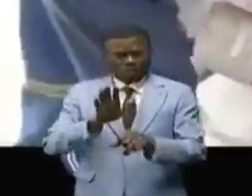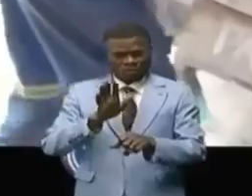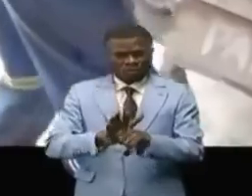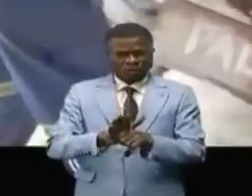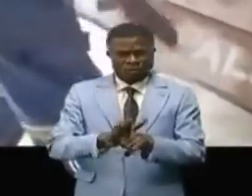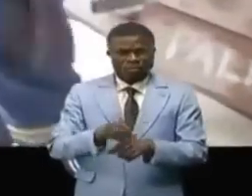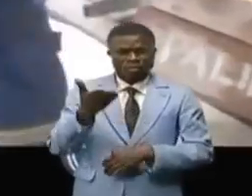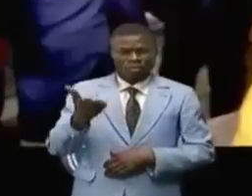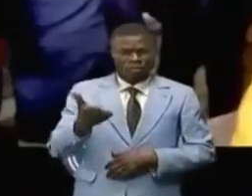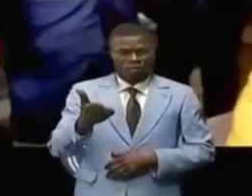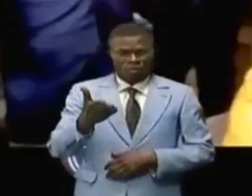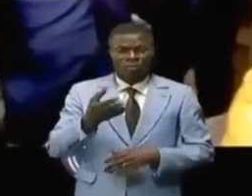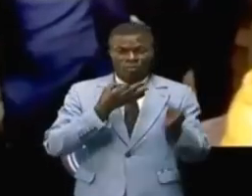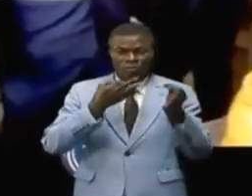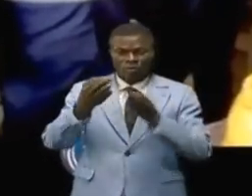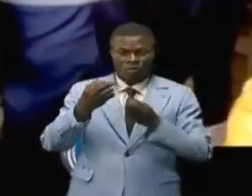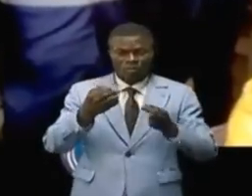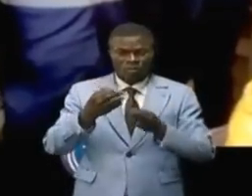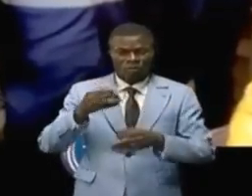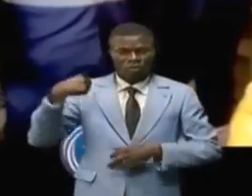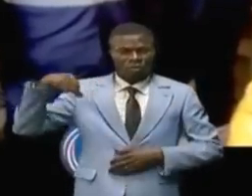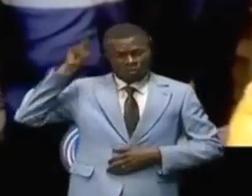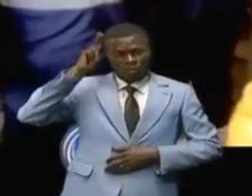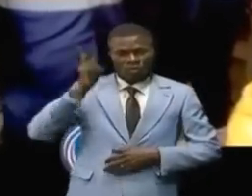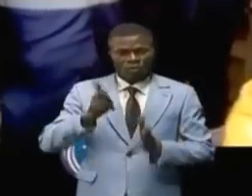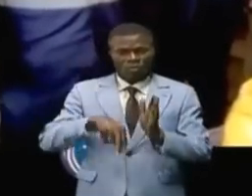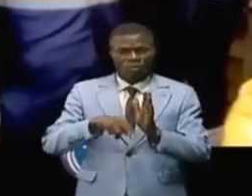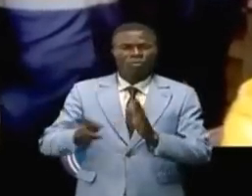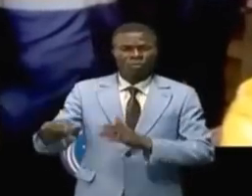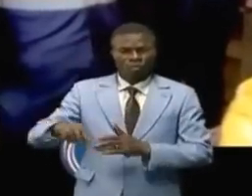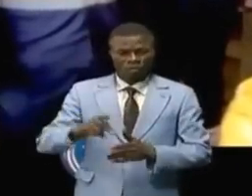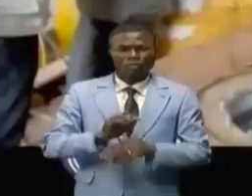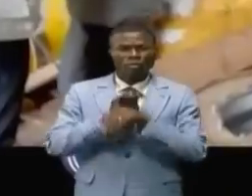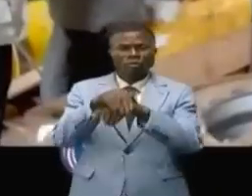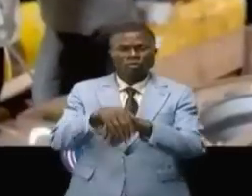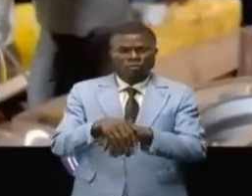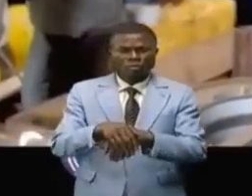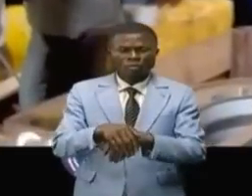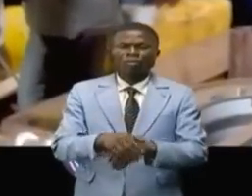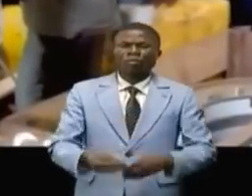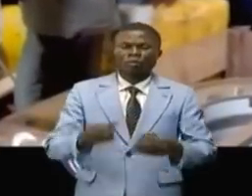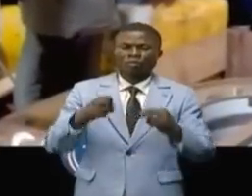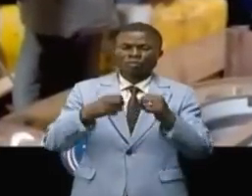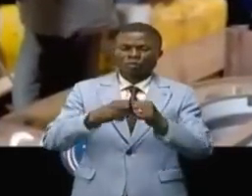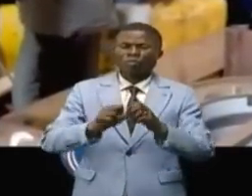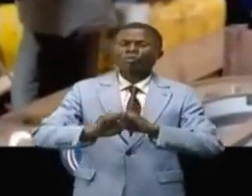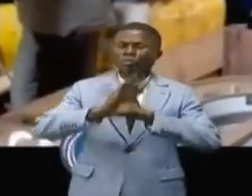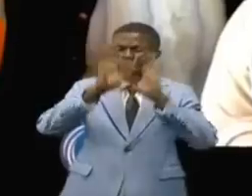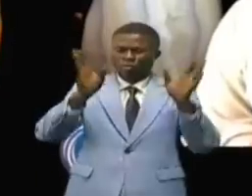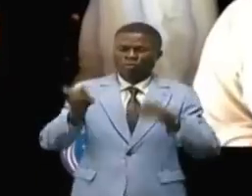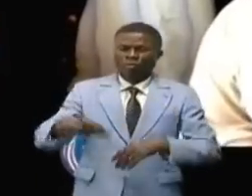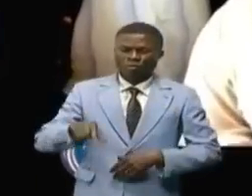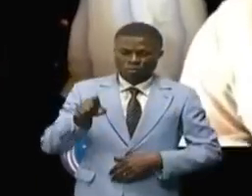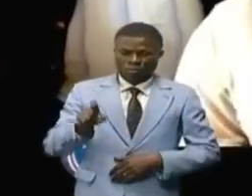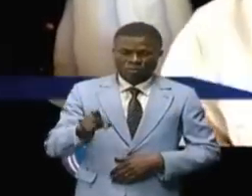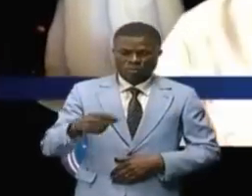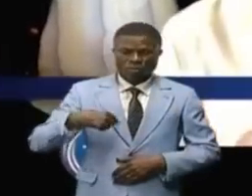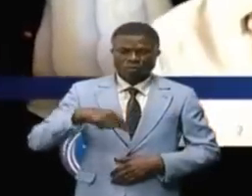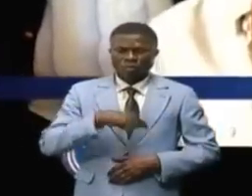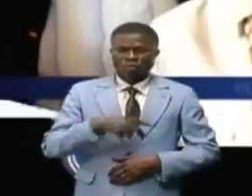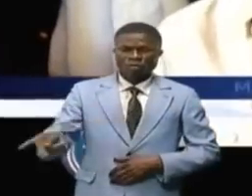Madeleine ni combat de préciser que le groupement provincial a joué sa partition pour la remise du groupe numéro 3